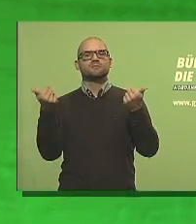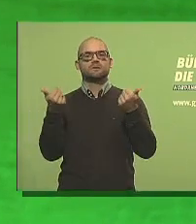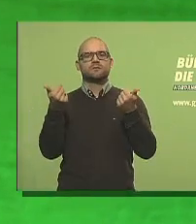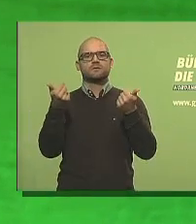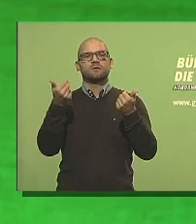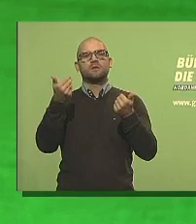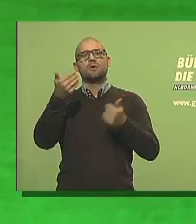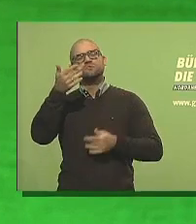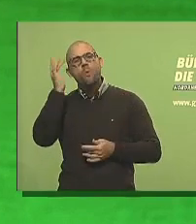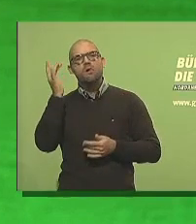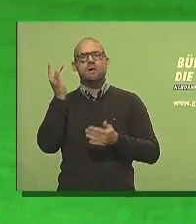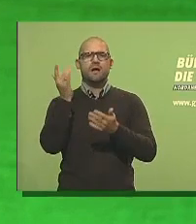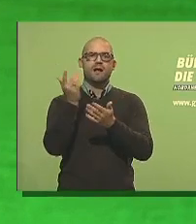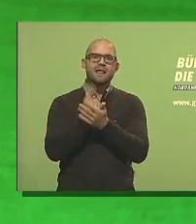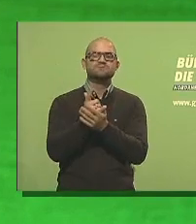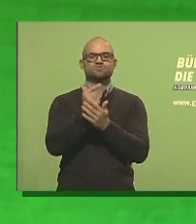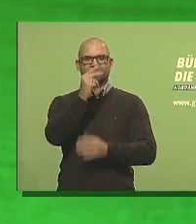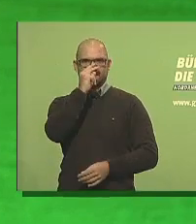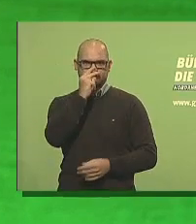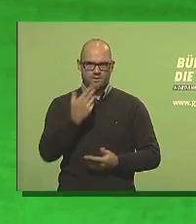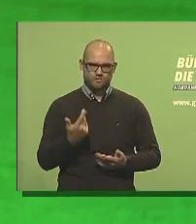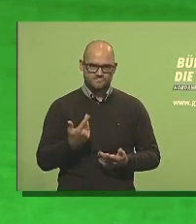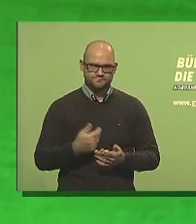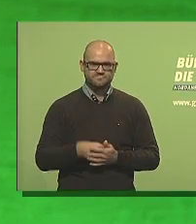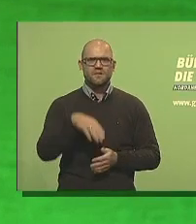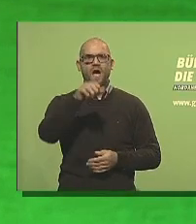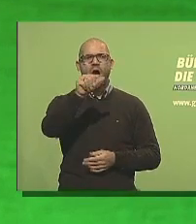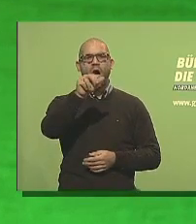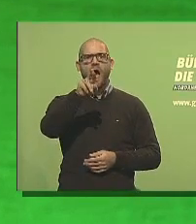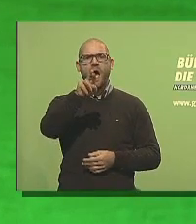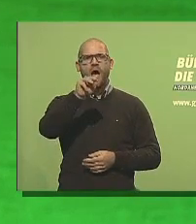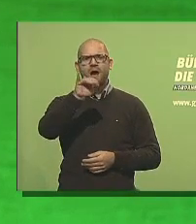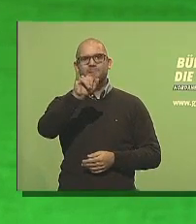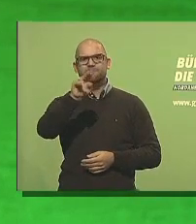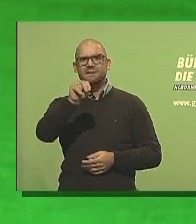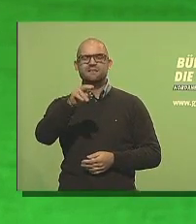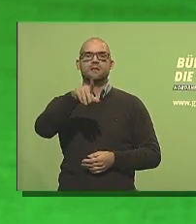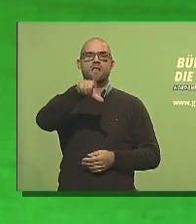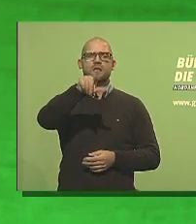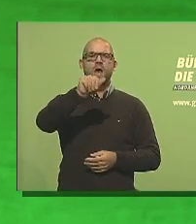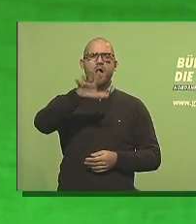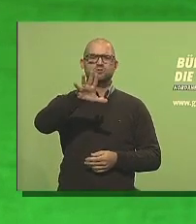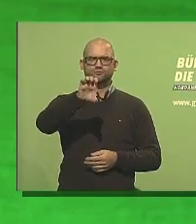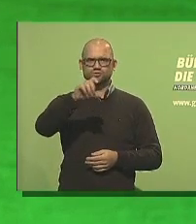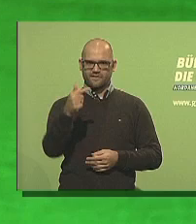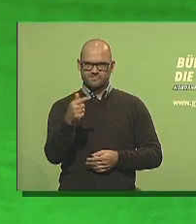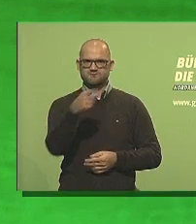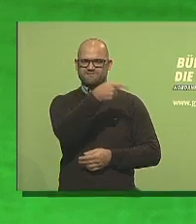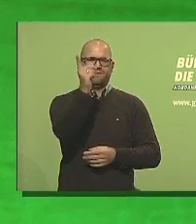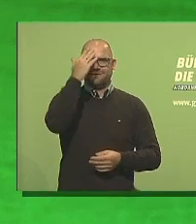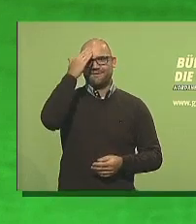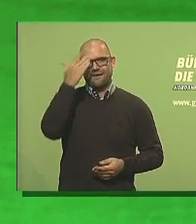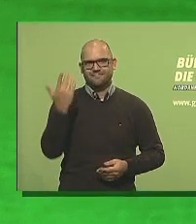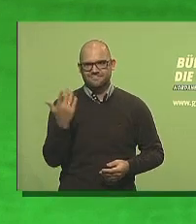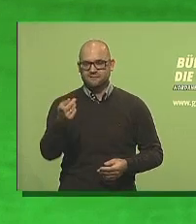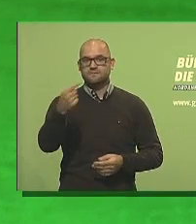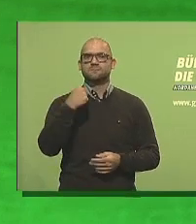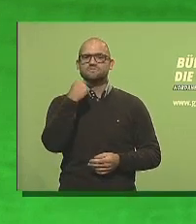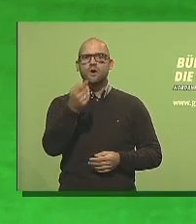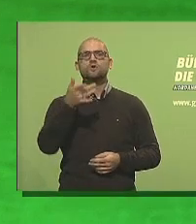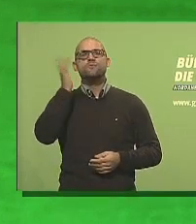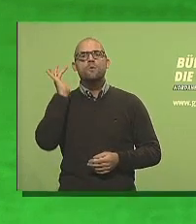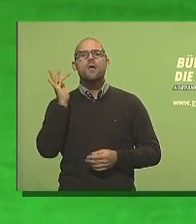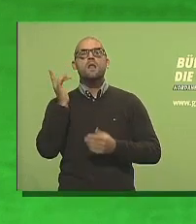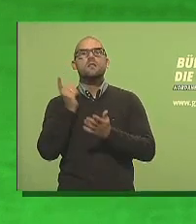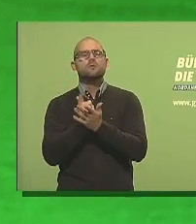und Lesben ist. Armin Laschet, den ihr besonders gut kennt, hat am Dienstag erklärt, Schwule und Lesben bräuchten das gar